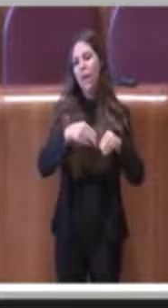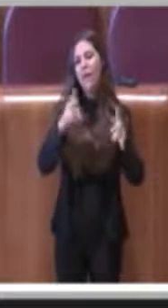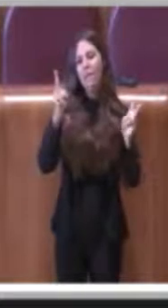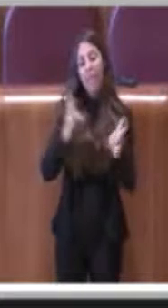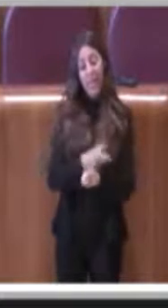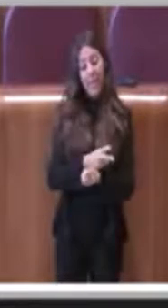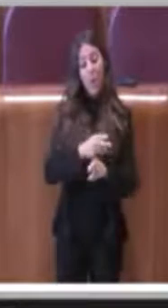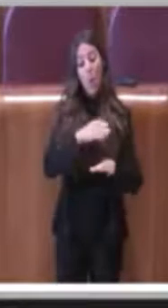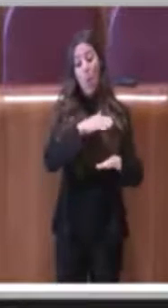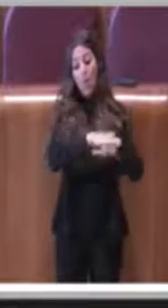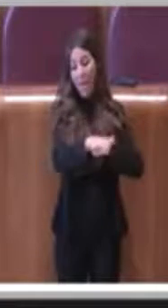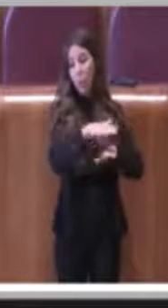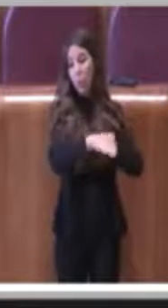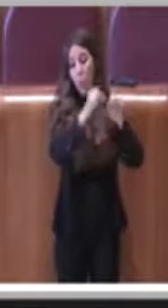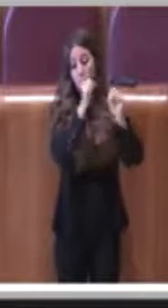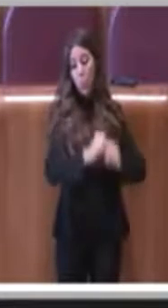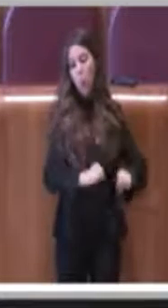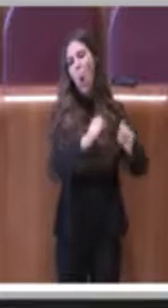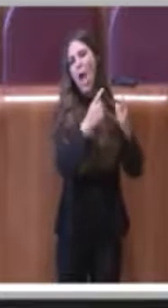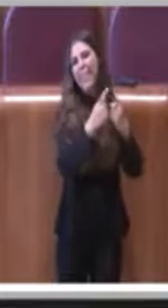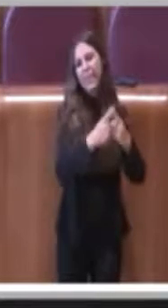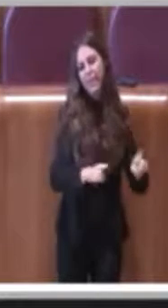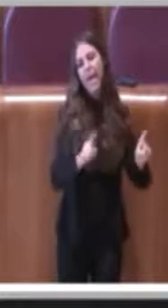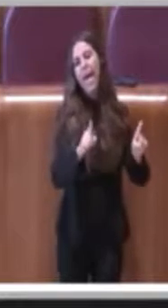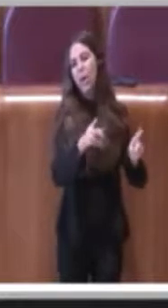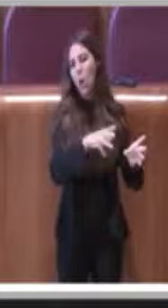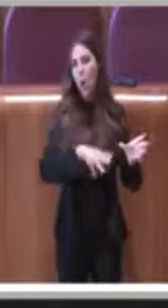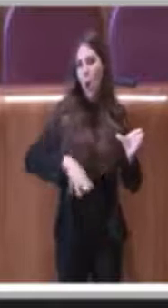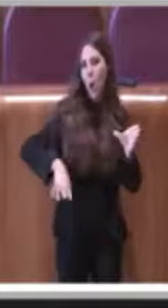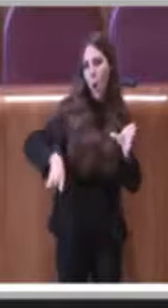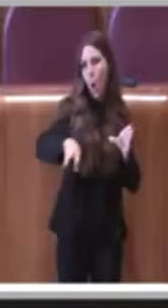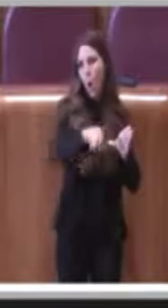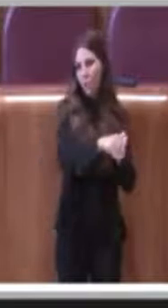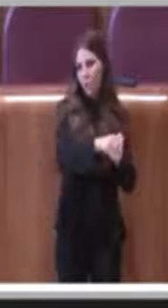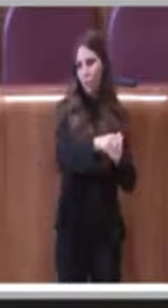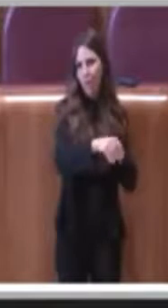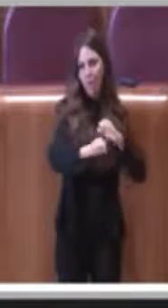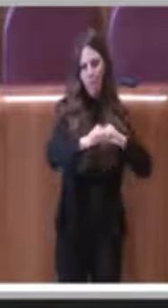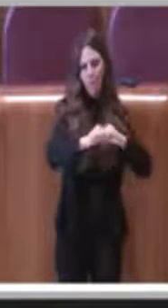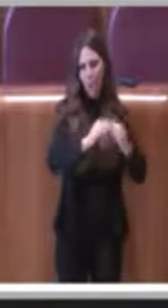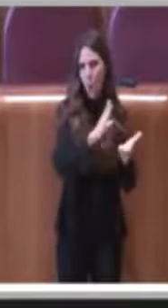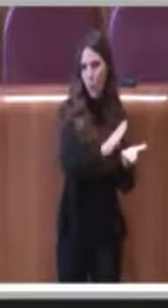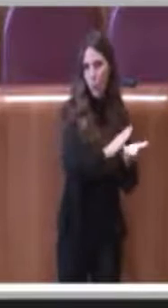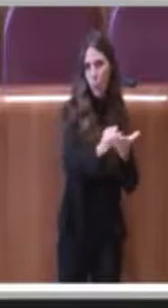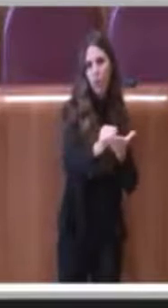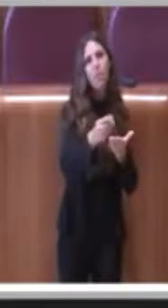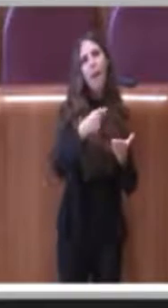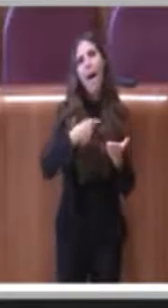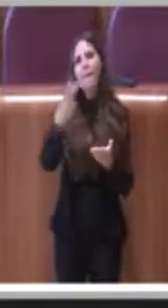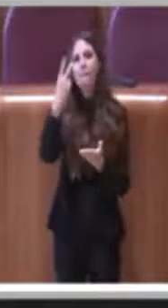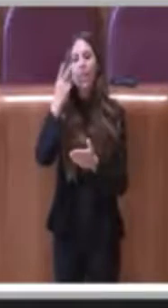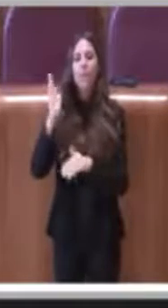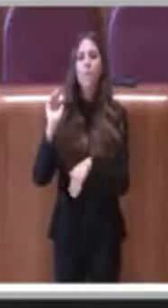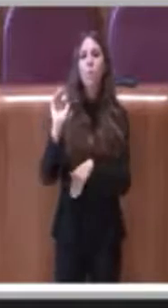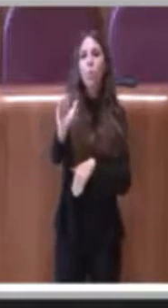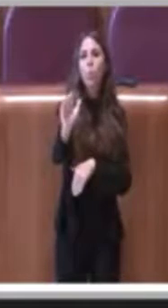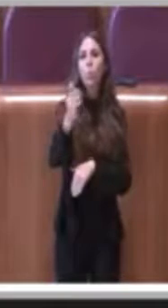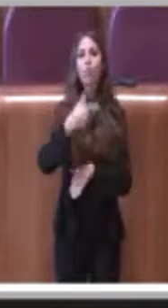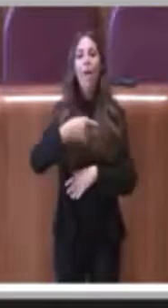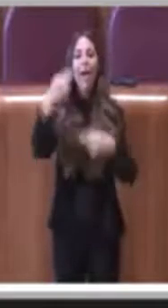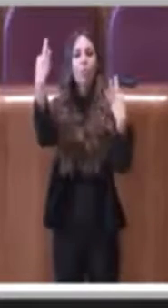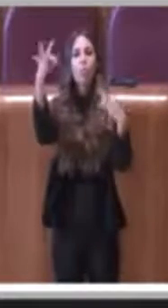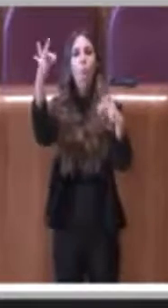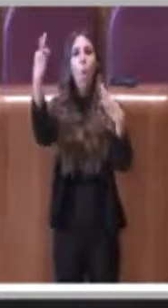può essere diverso, può essere più coinvolgente tutti noi amministratori, però andiamo, vediamo avanti, abbiamo un